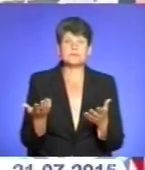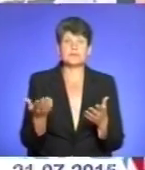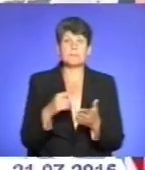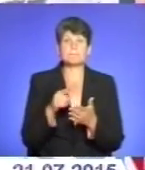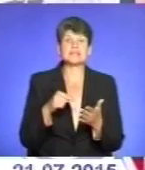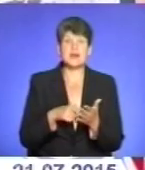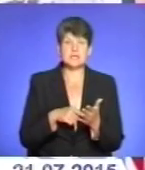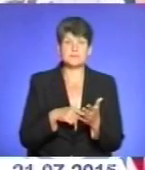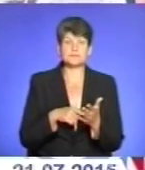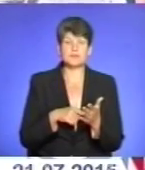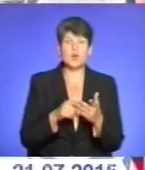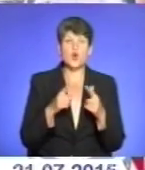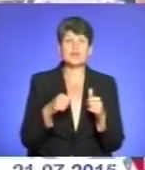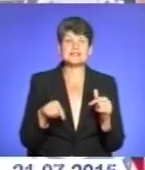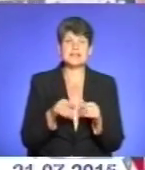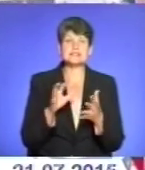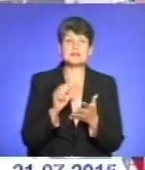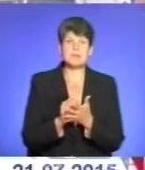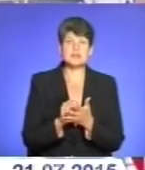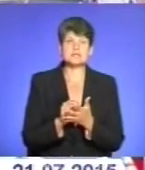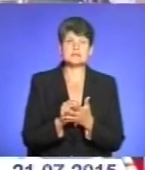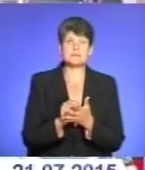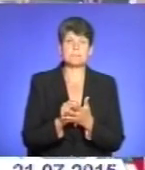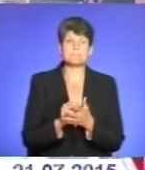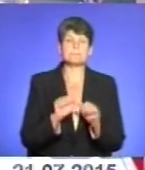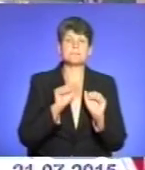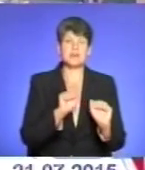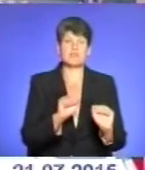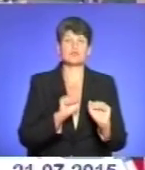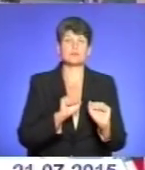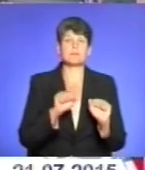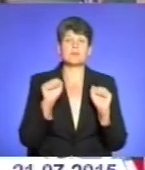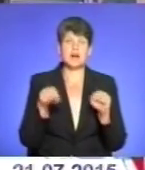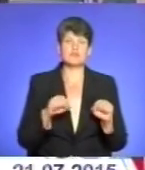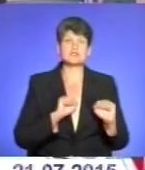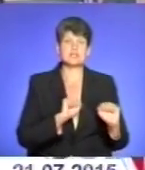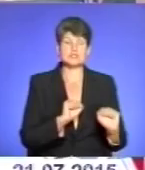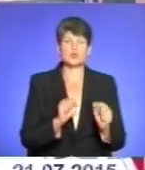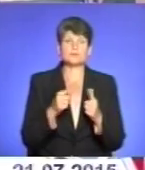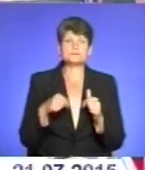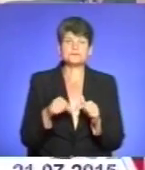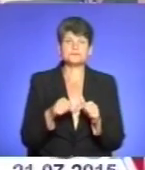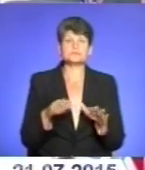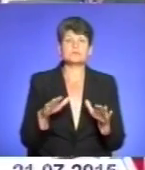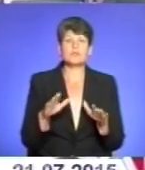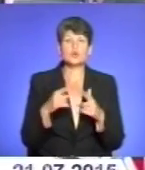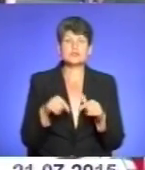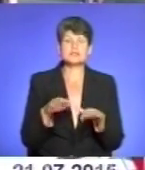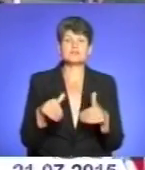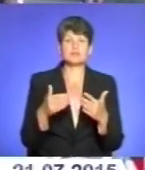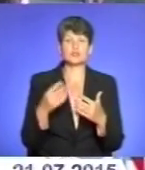питання. Організація займається в основному це правозахисною діяльністю, правовою допомогою. Організацією видано вже 3